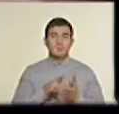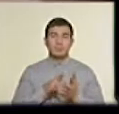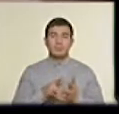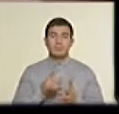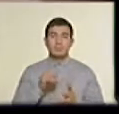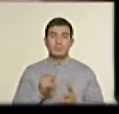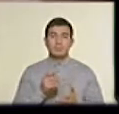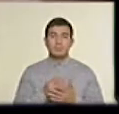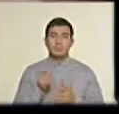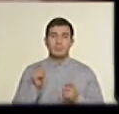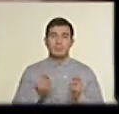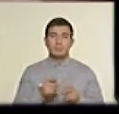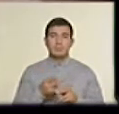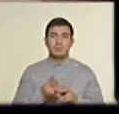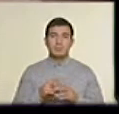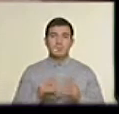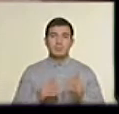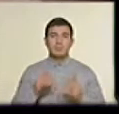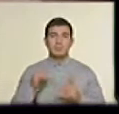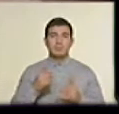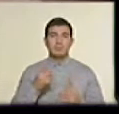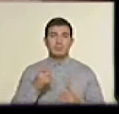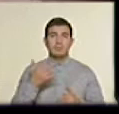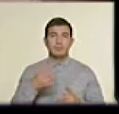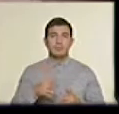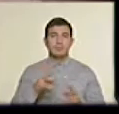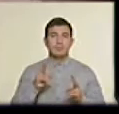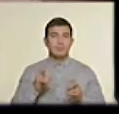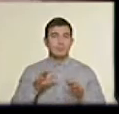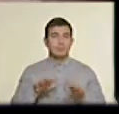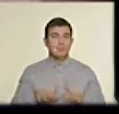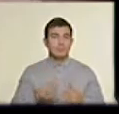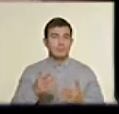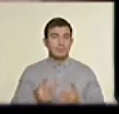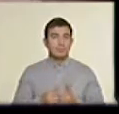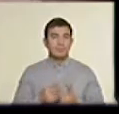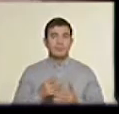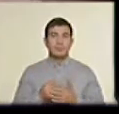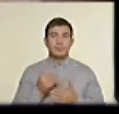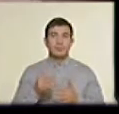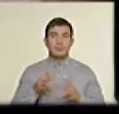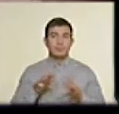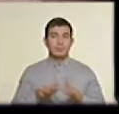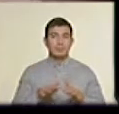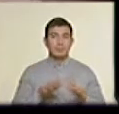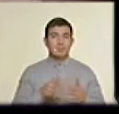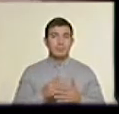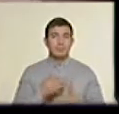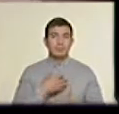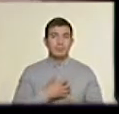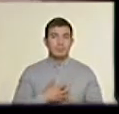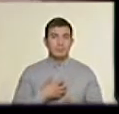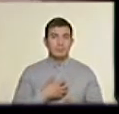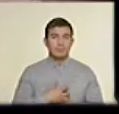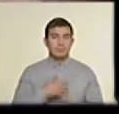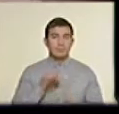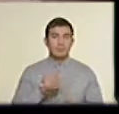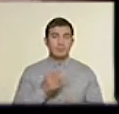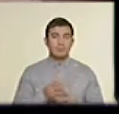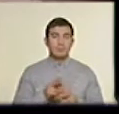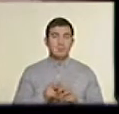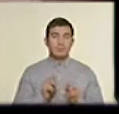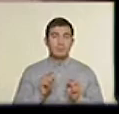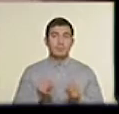dunyo mamlakatlari reytingida 150-o'rinni egallaydi. Va ana shu asosiy kirib